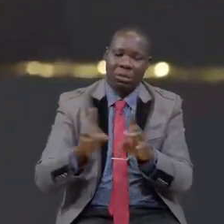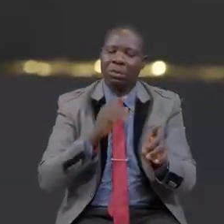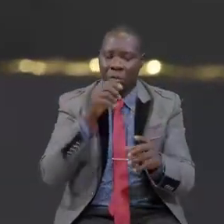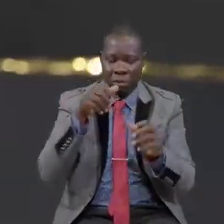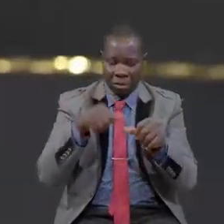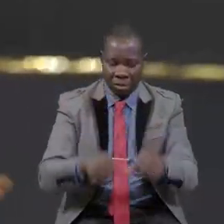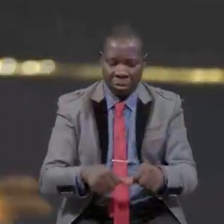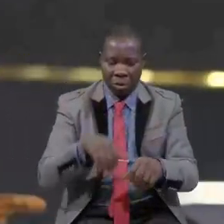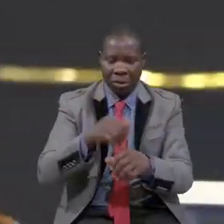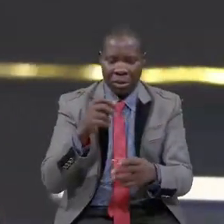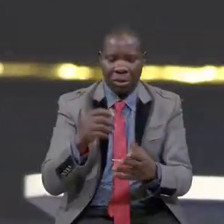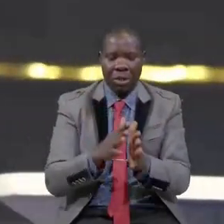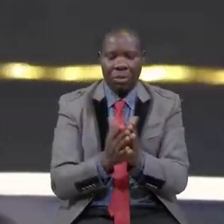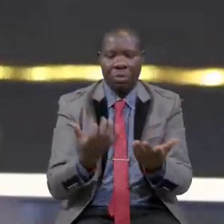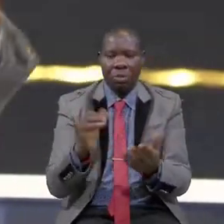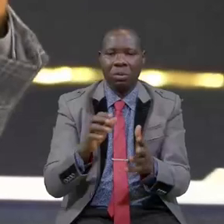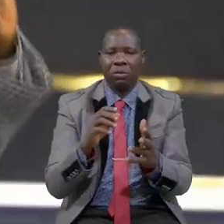Mais toi,